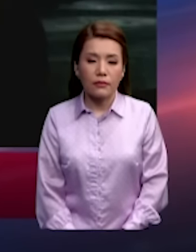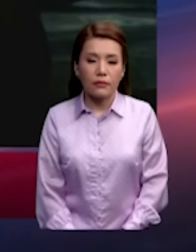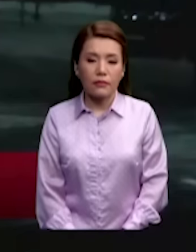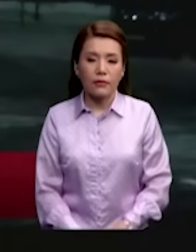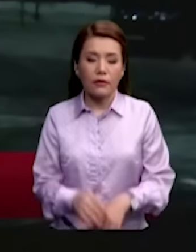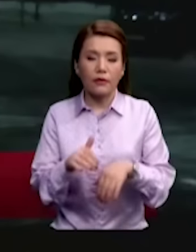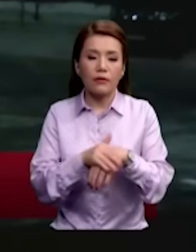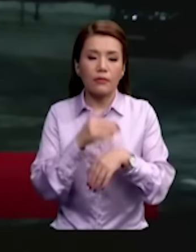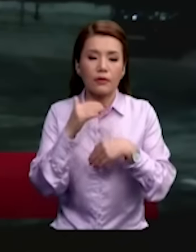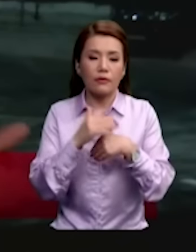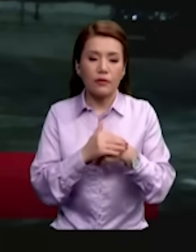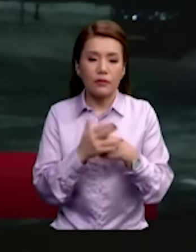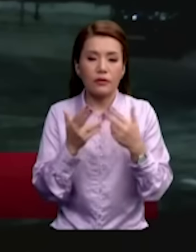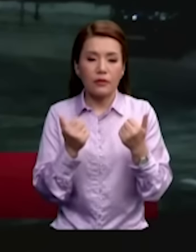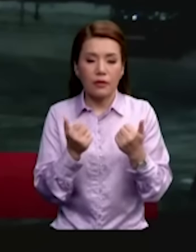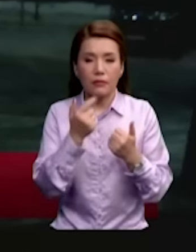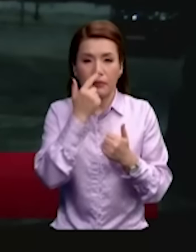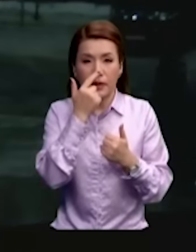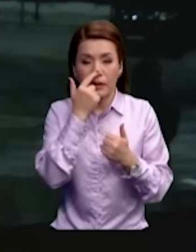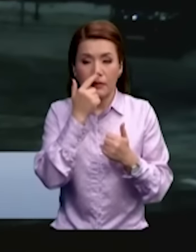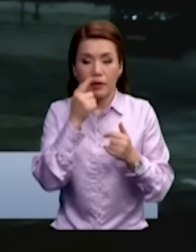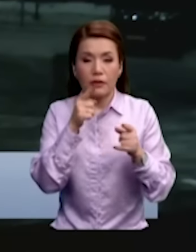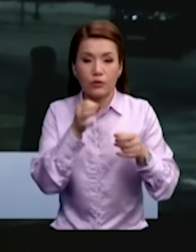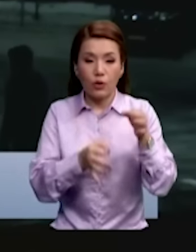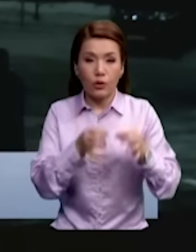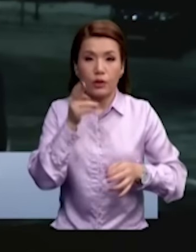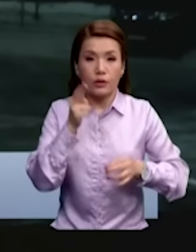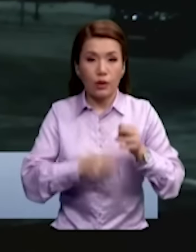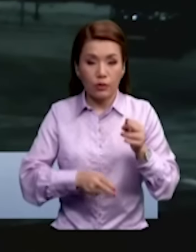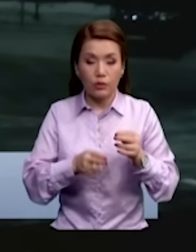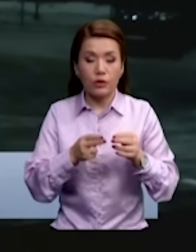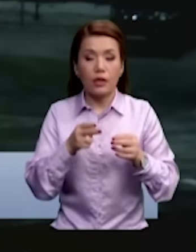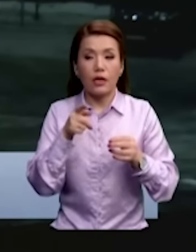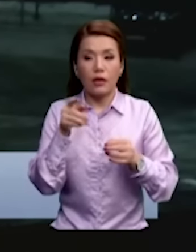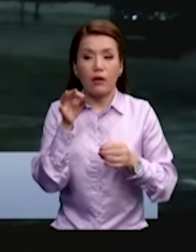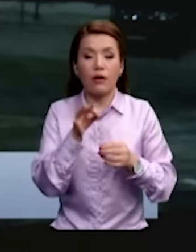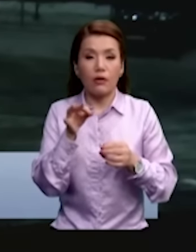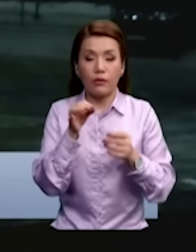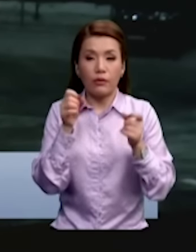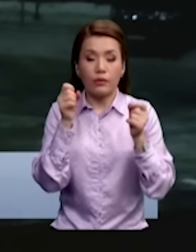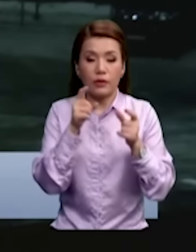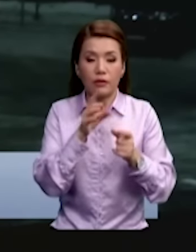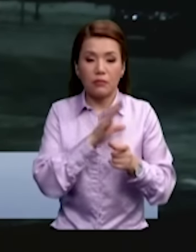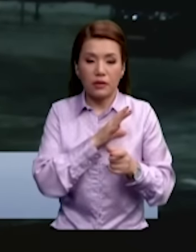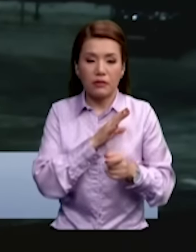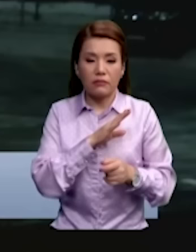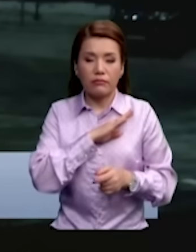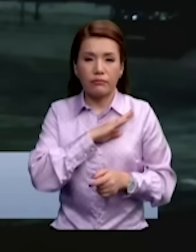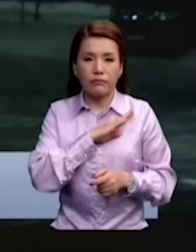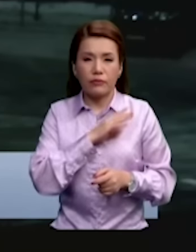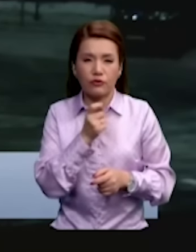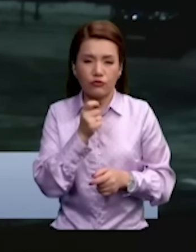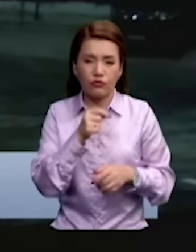Мадина, добрый вечер. Мы вот только недавно вышли со столичного суда по уголовным делам. Честно сказать, осадок после